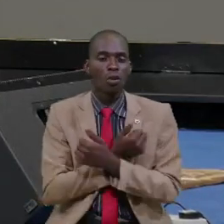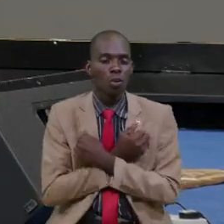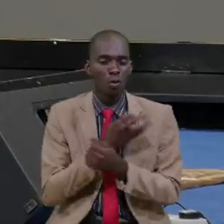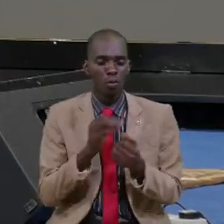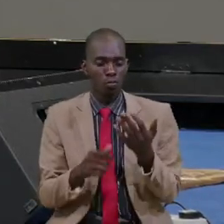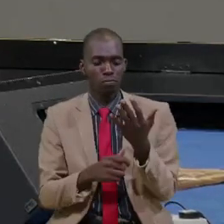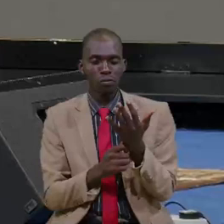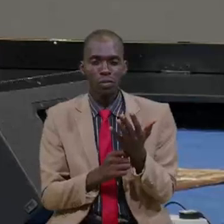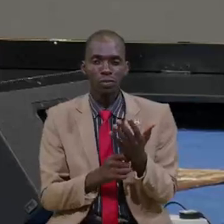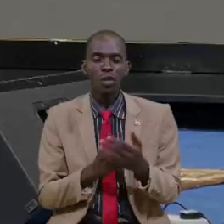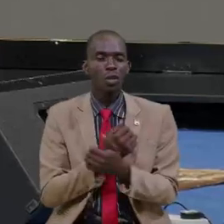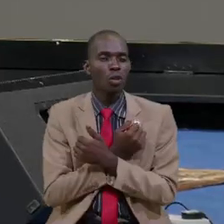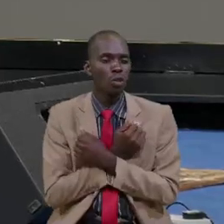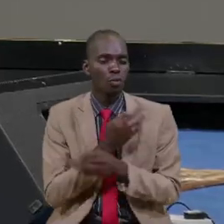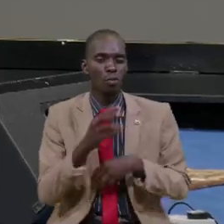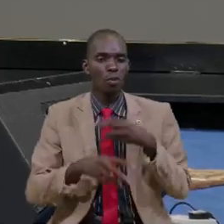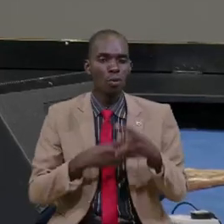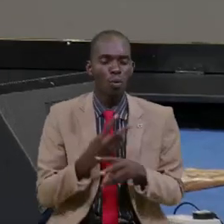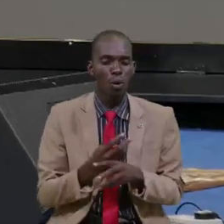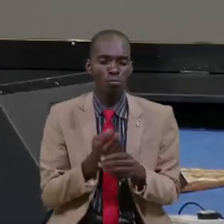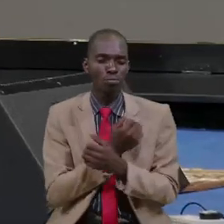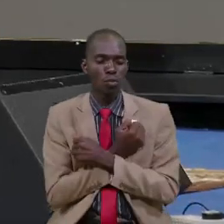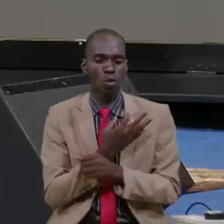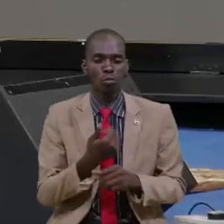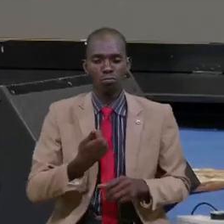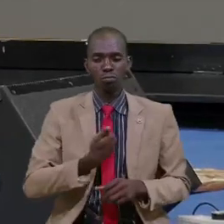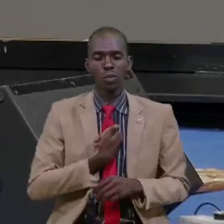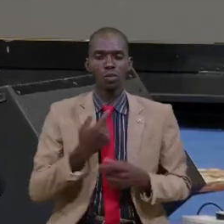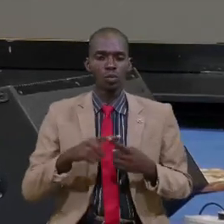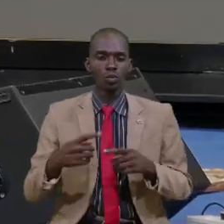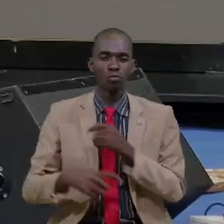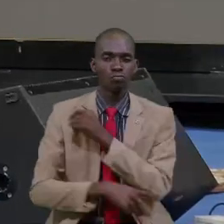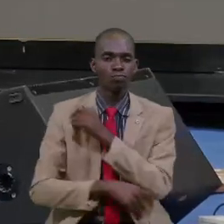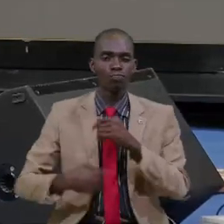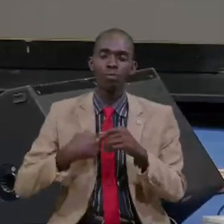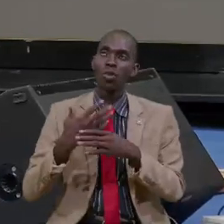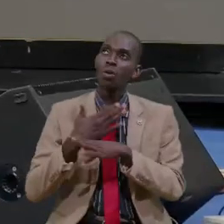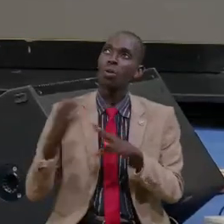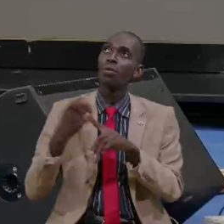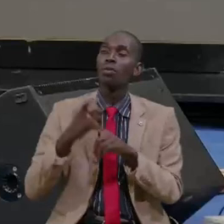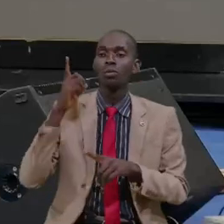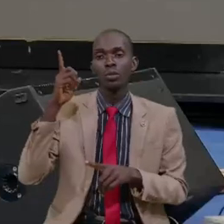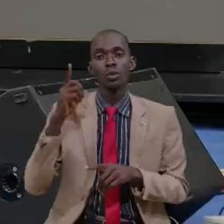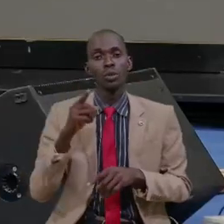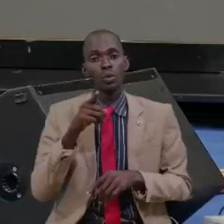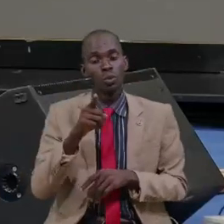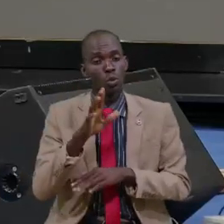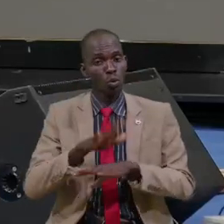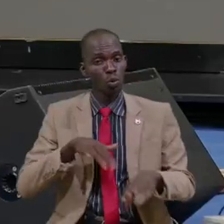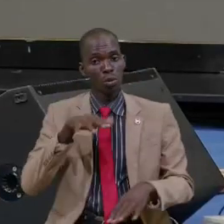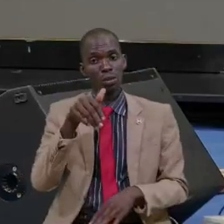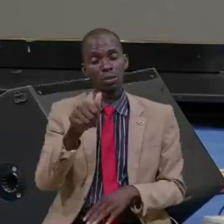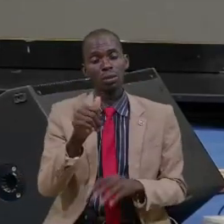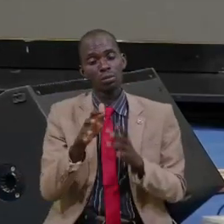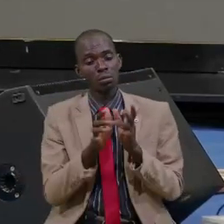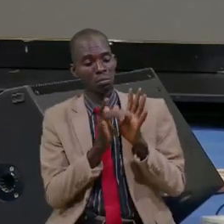chair, l'amour du monde et l'amour du moi de m'emballer loin de toi. Parce